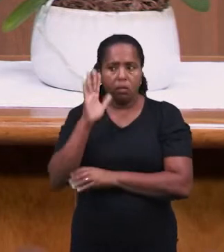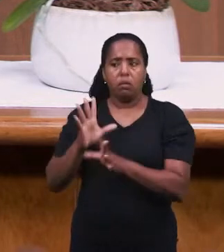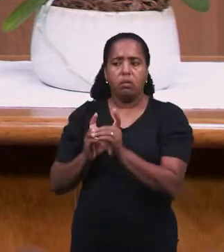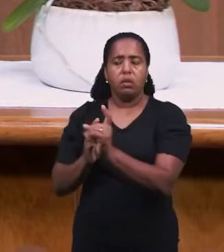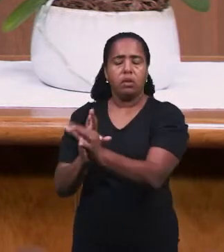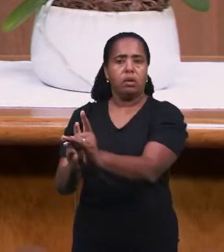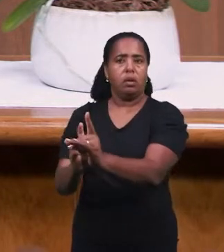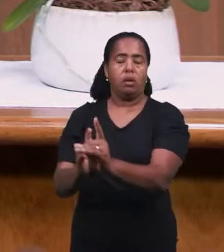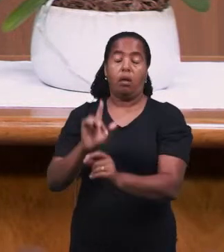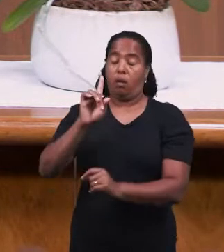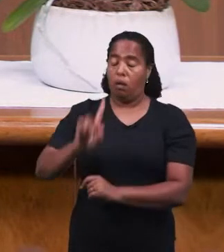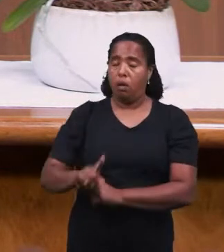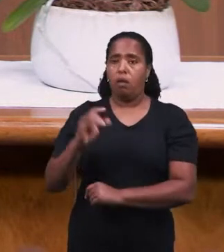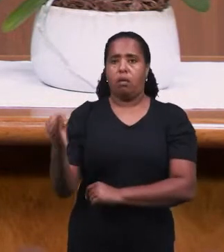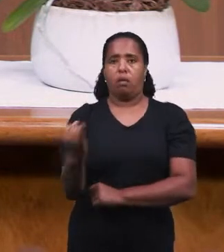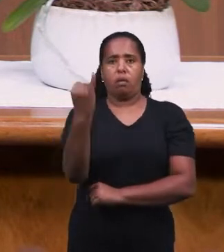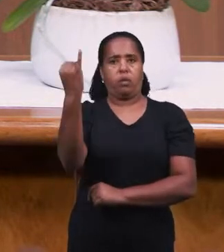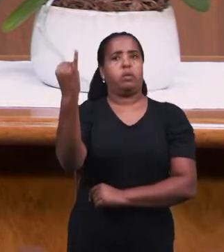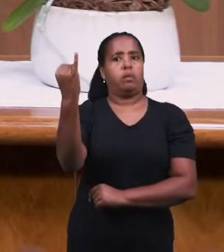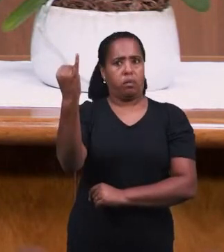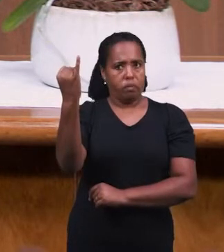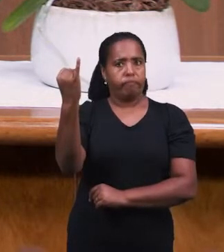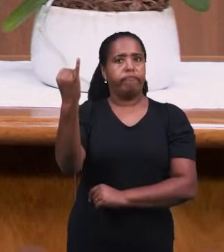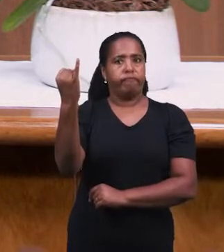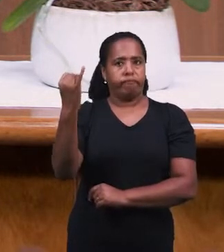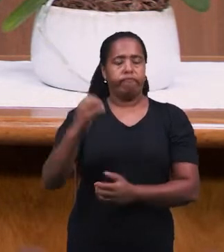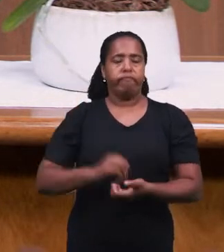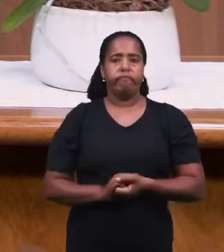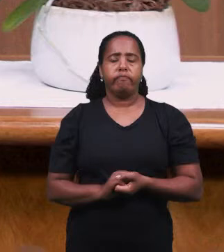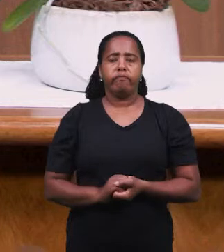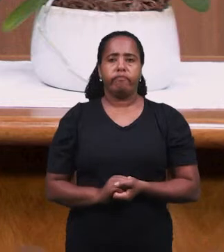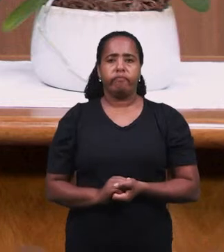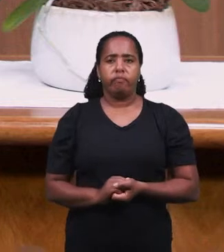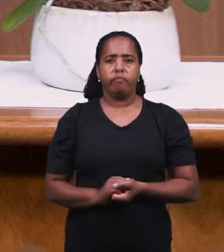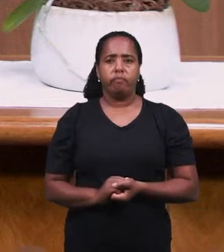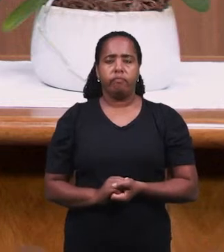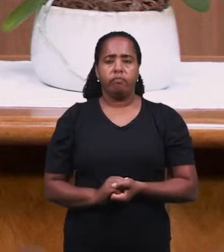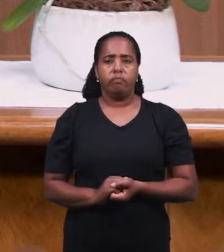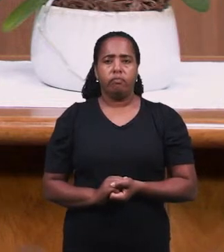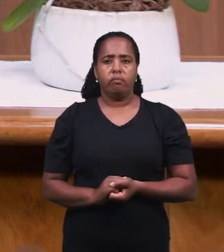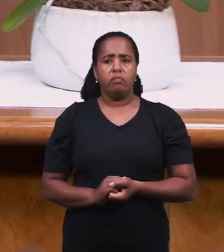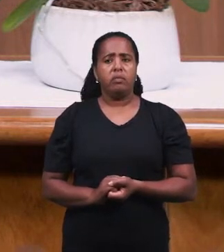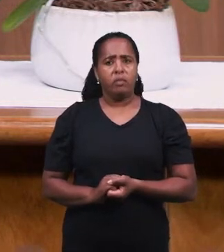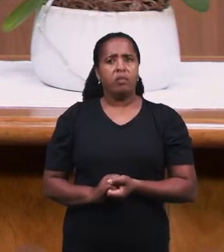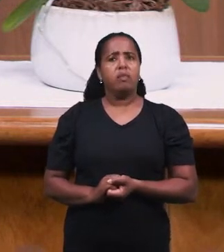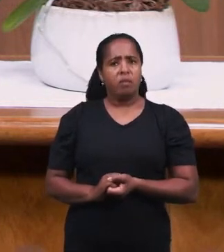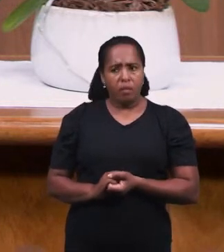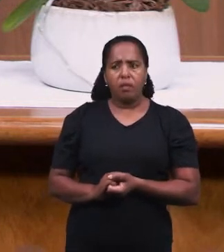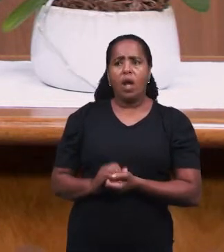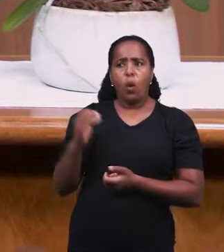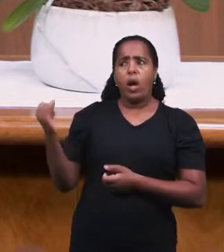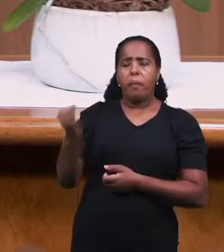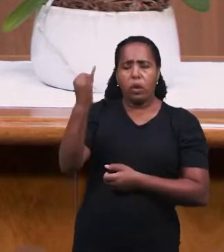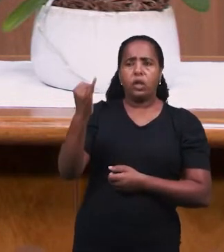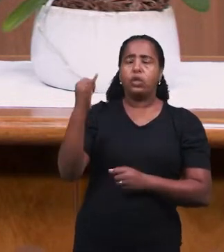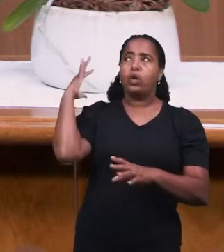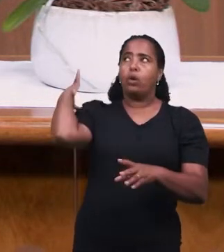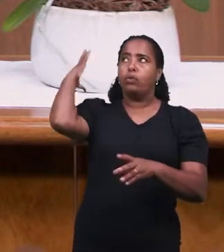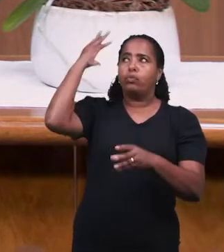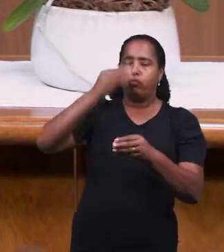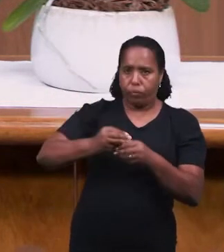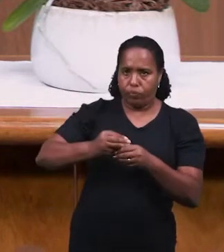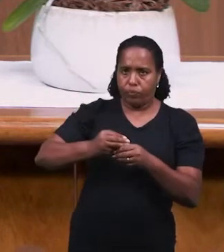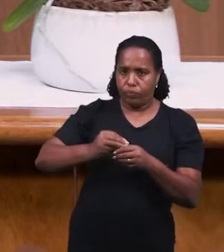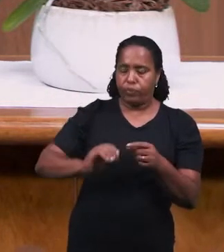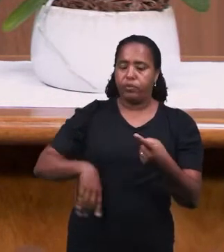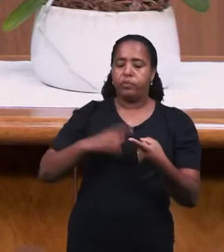ait une compréhension de la doctrine. Et ça, c'est important. Ici, c'est un point important.